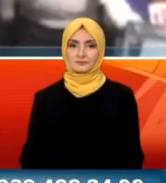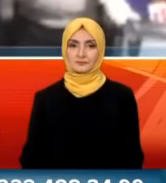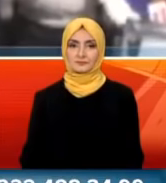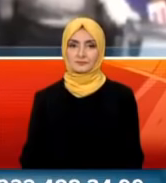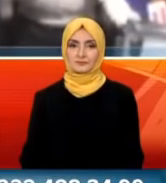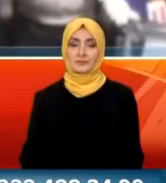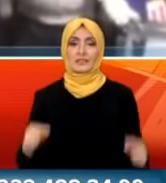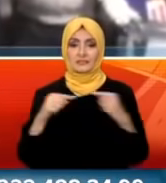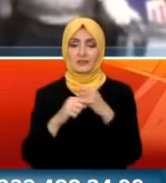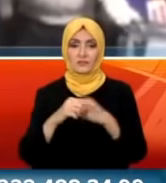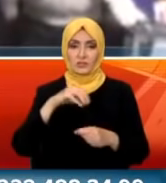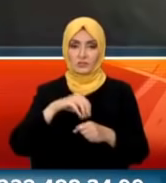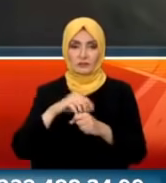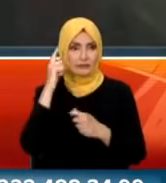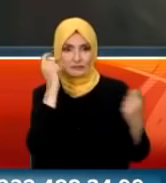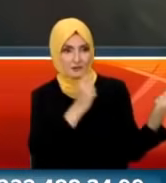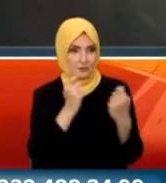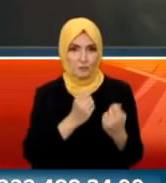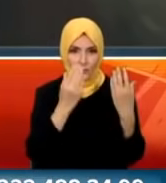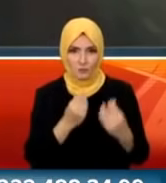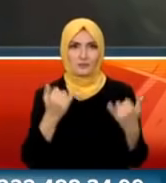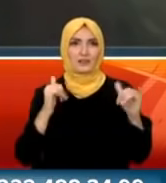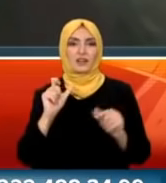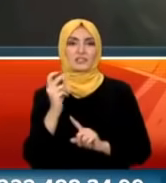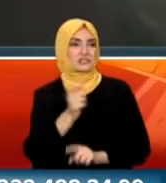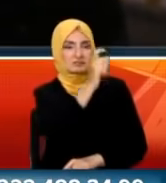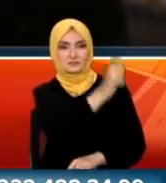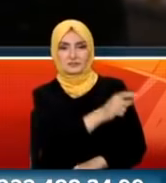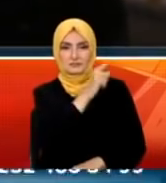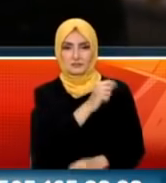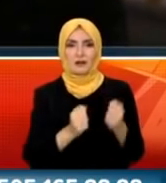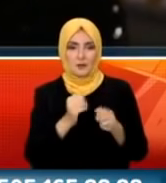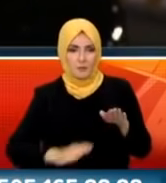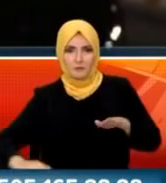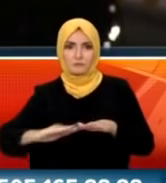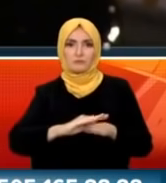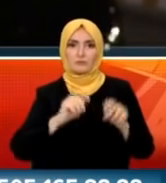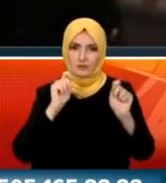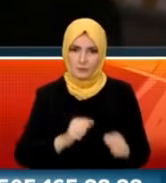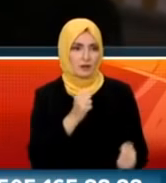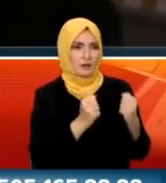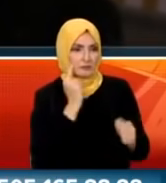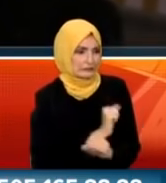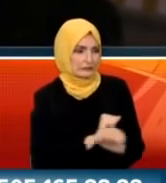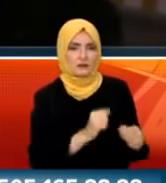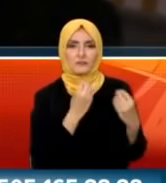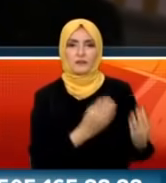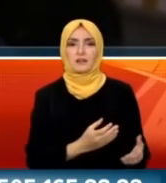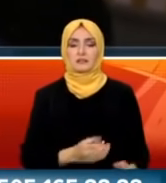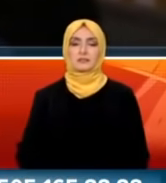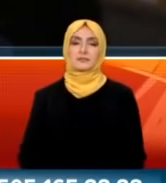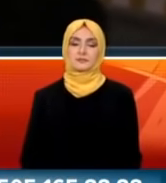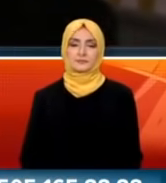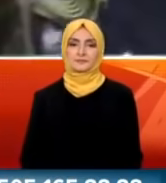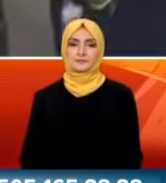araca. Trafikte tartıştığı tatilcinin önünü kesti. Aracına zarar verdi. Aracın camını önce vurdular,